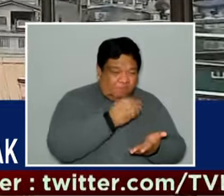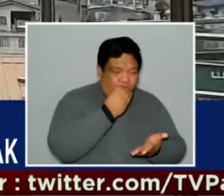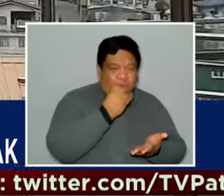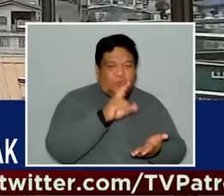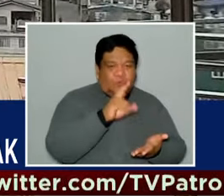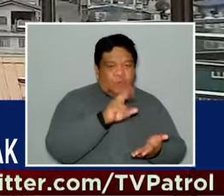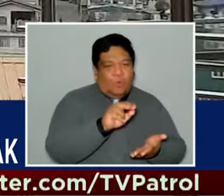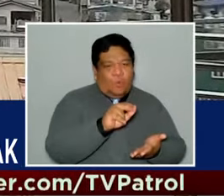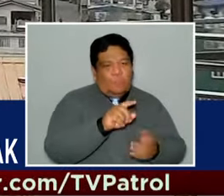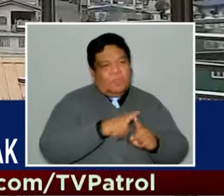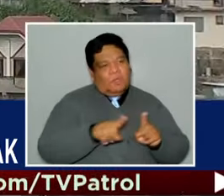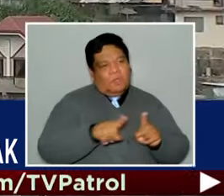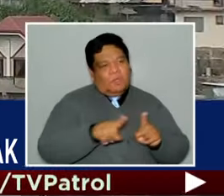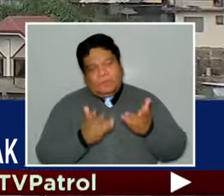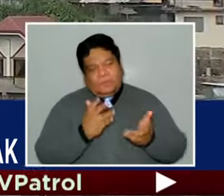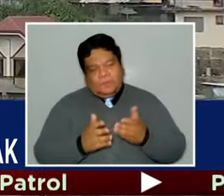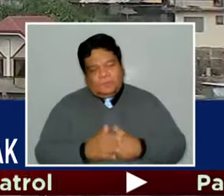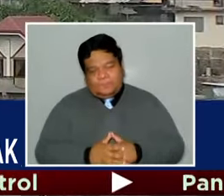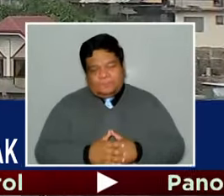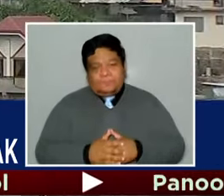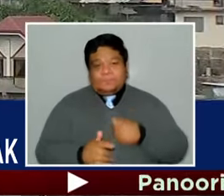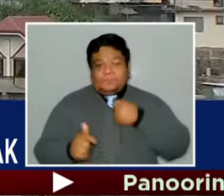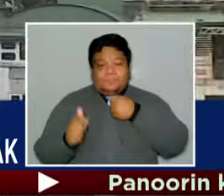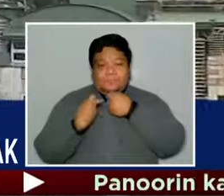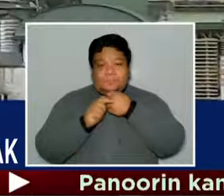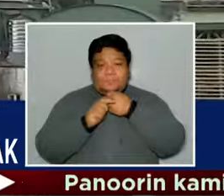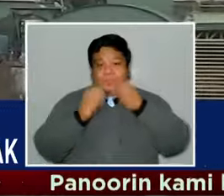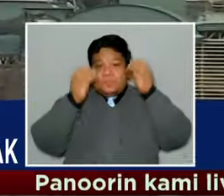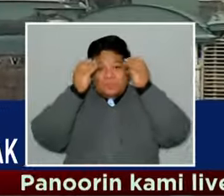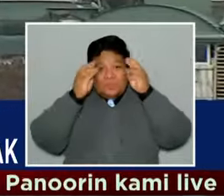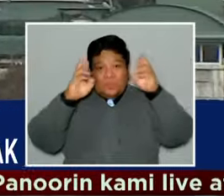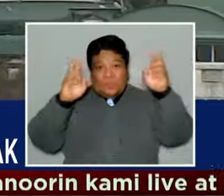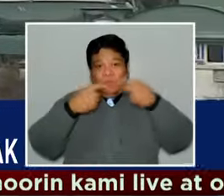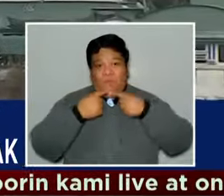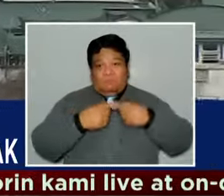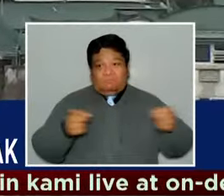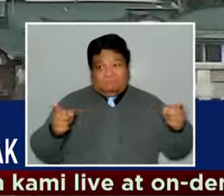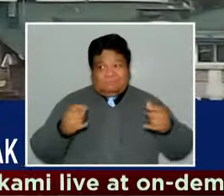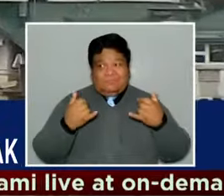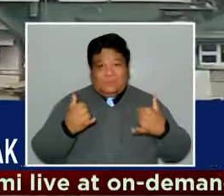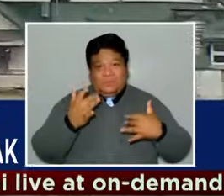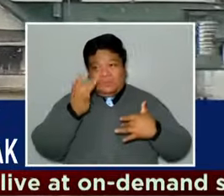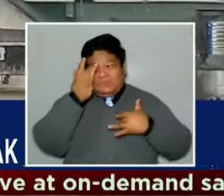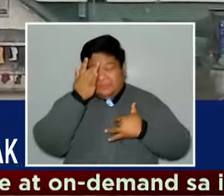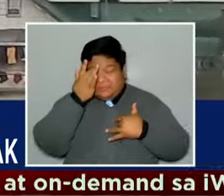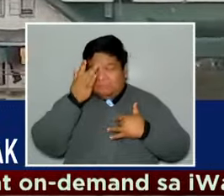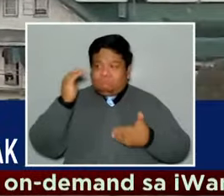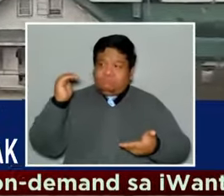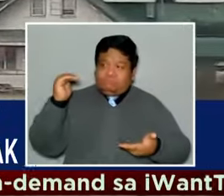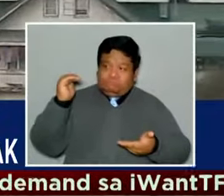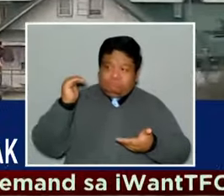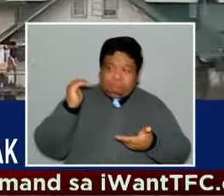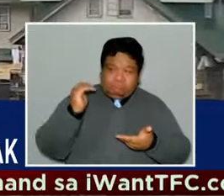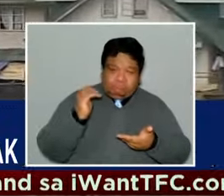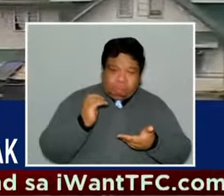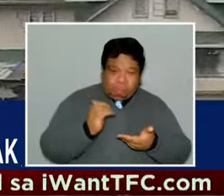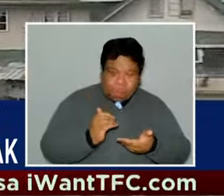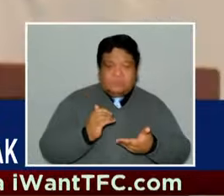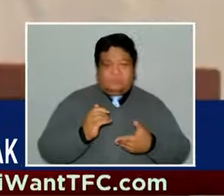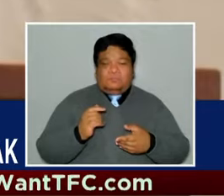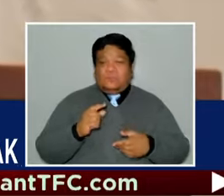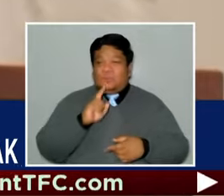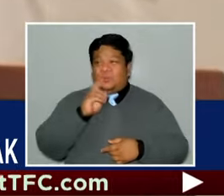Magalong na pababa na ang diarrhea cases sa Baguio mula nang makapagtala sila ng 33 kaso nito noong December